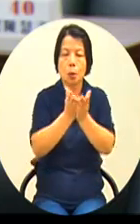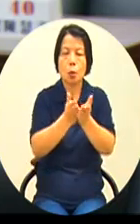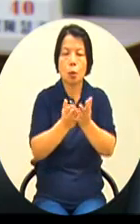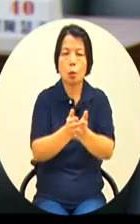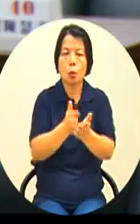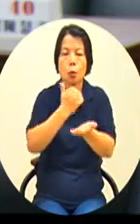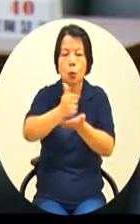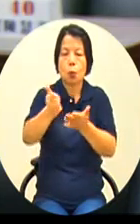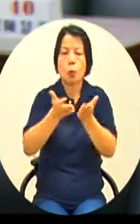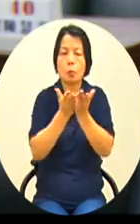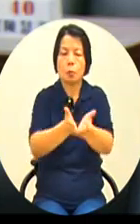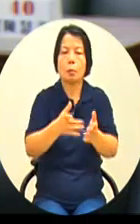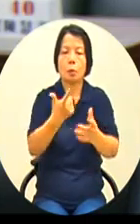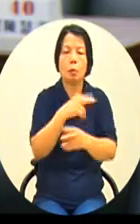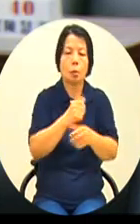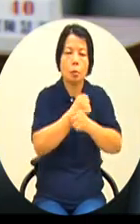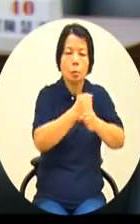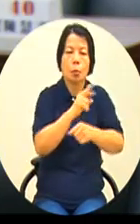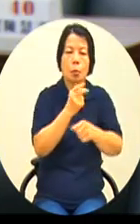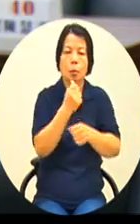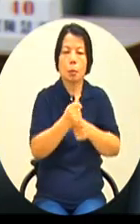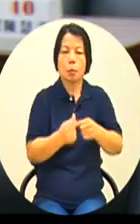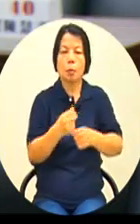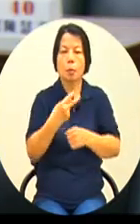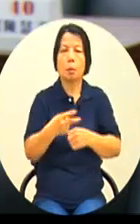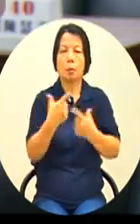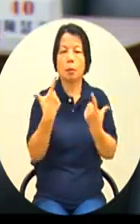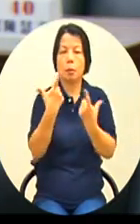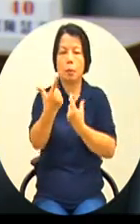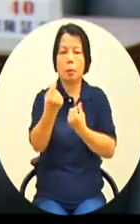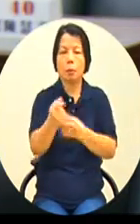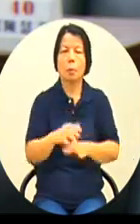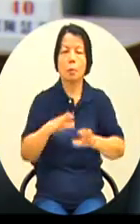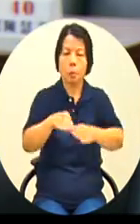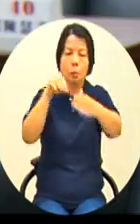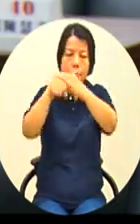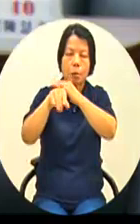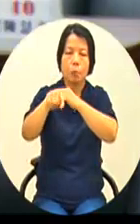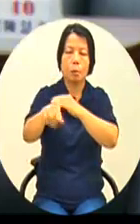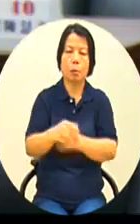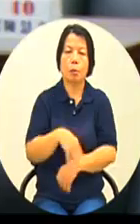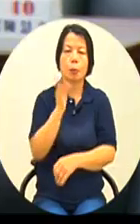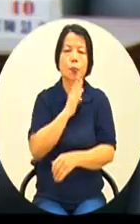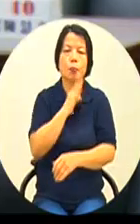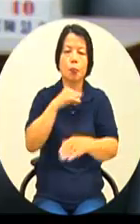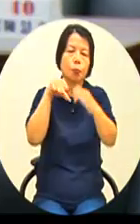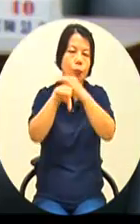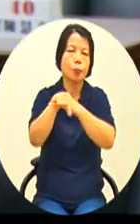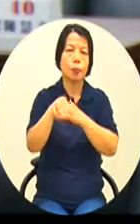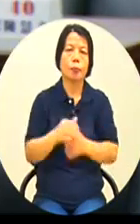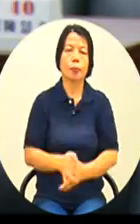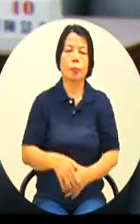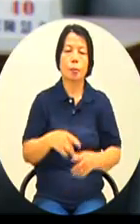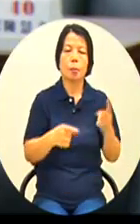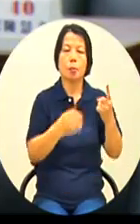真共款的所在，嘛废仓库，荒废的仓库。迄